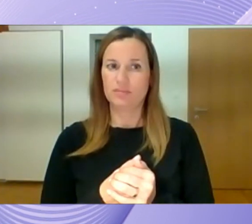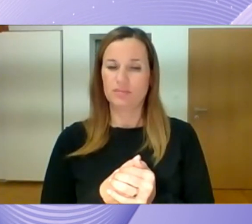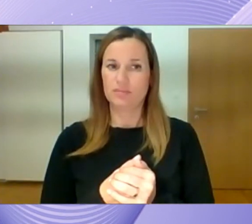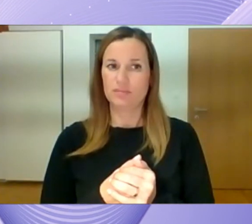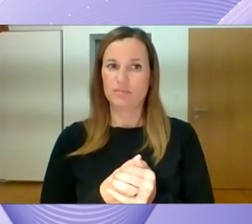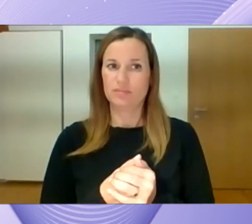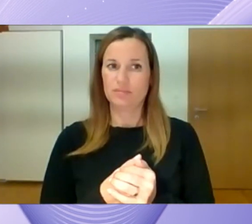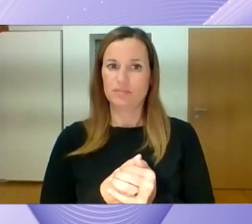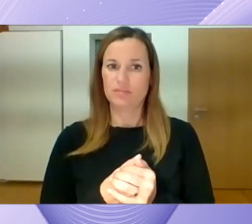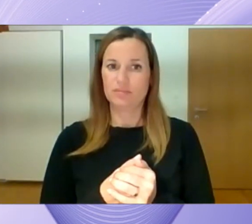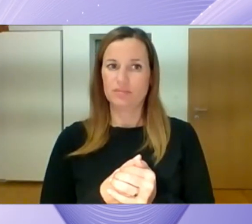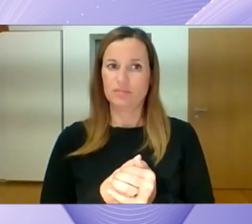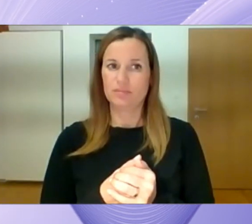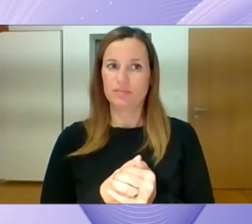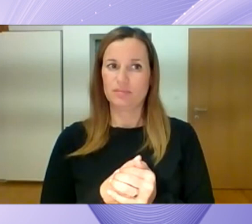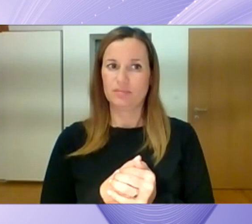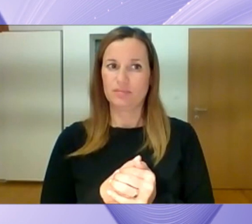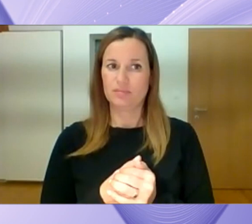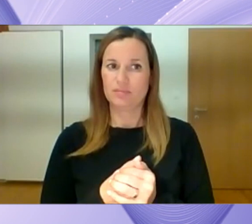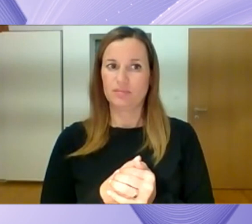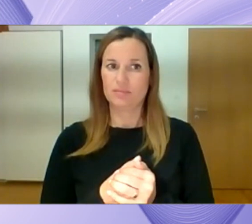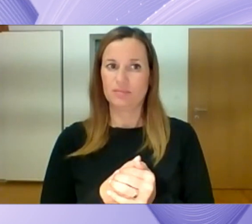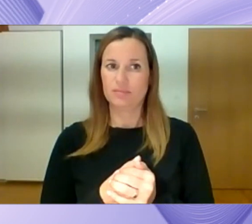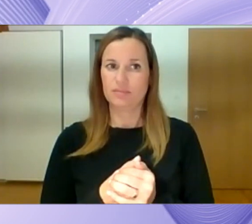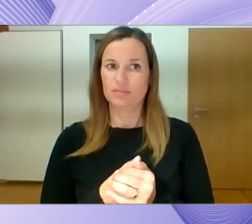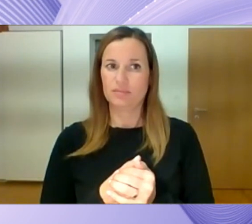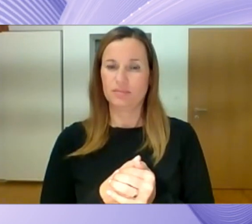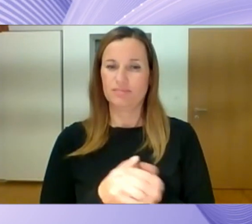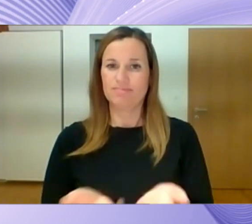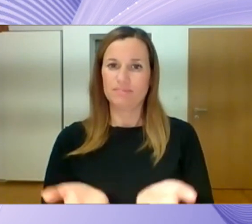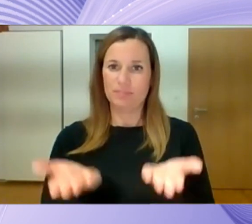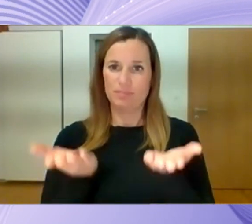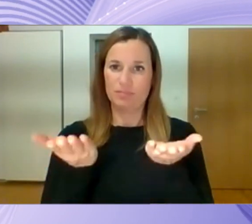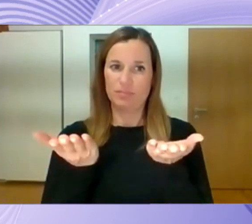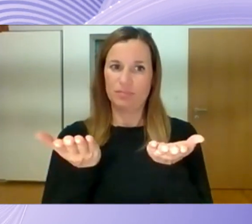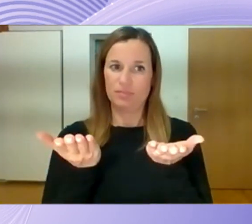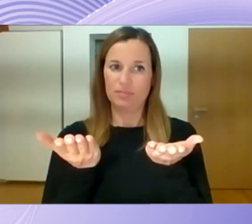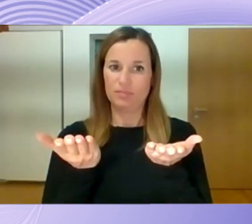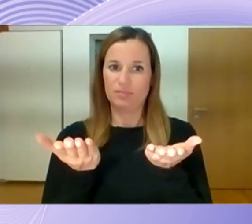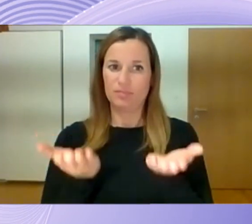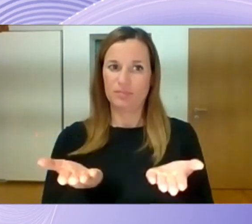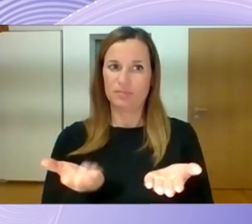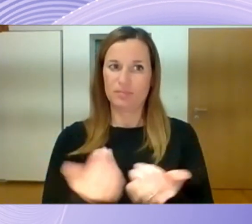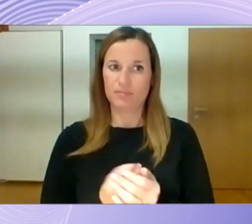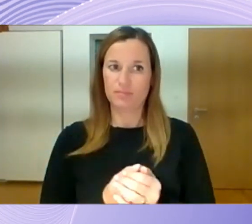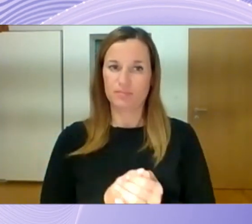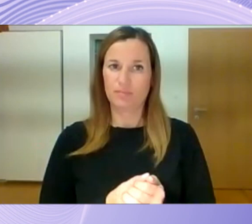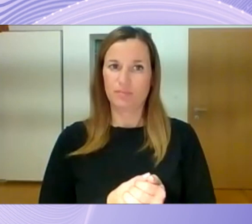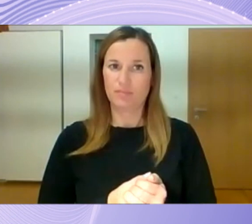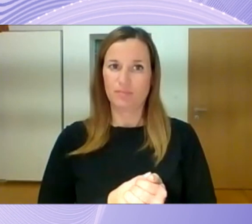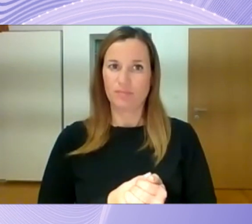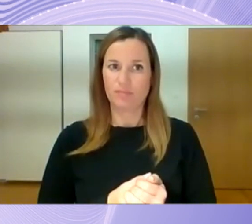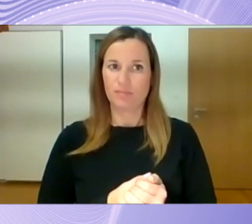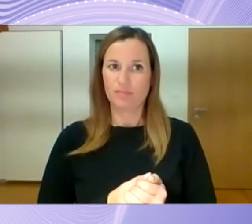zadržati in spustiti. Dvignemo peti od podlage, zadržati